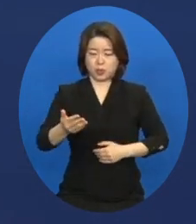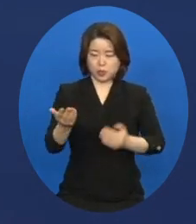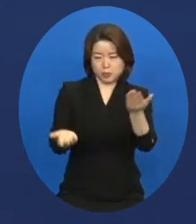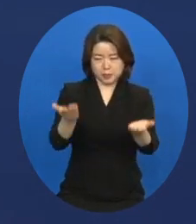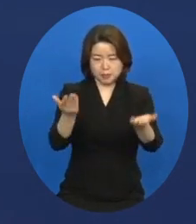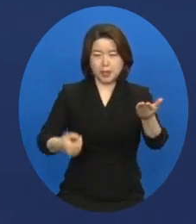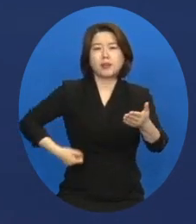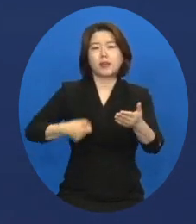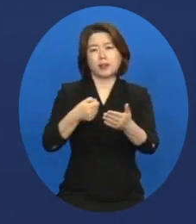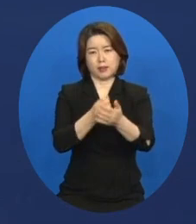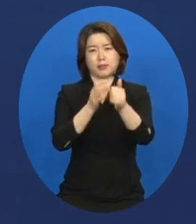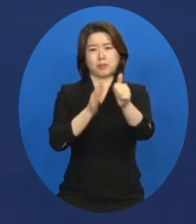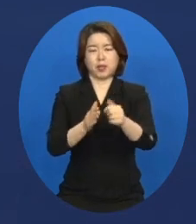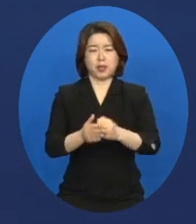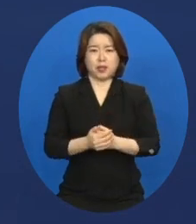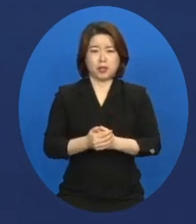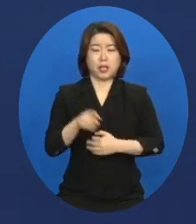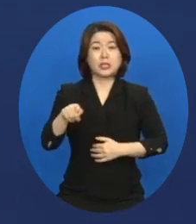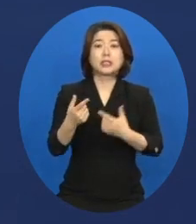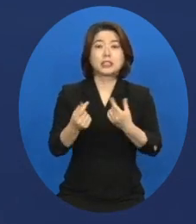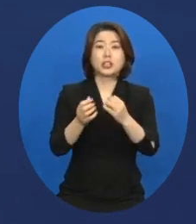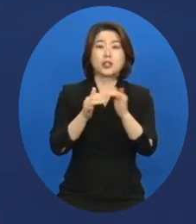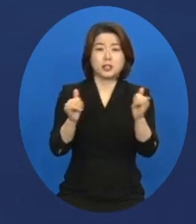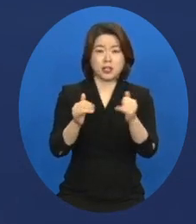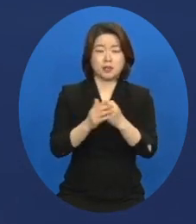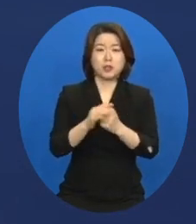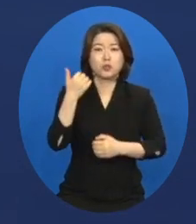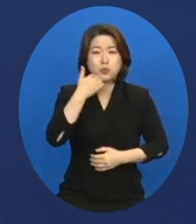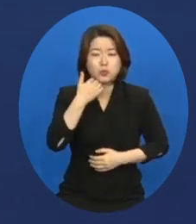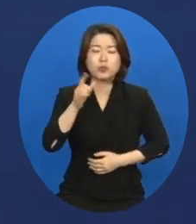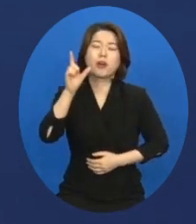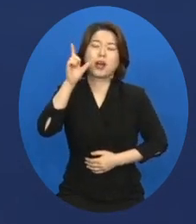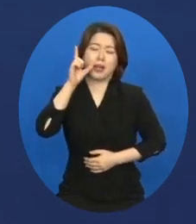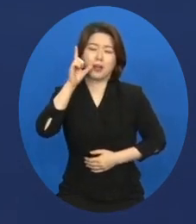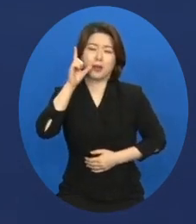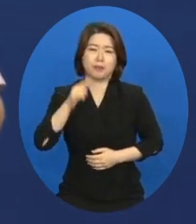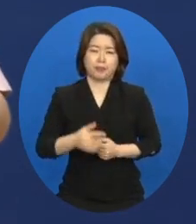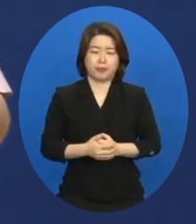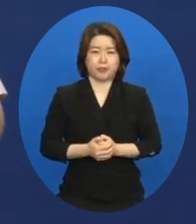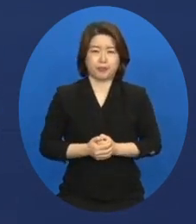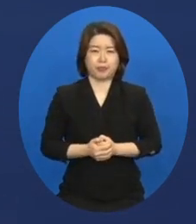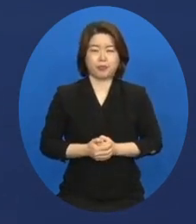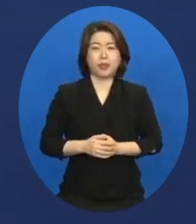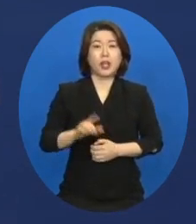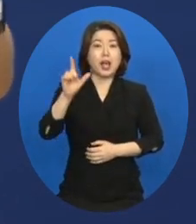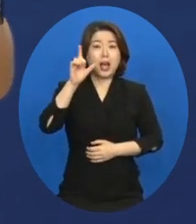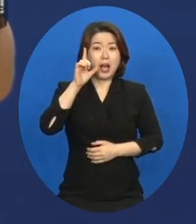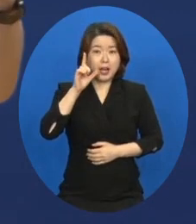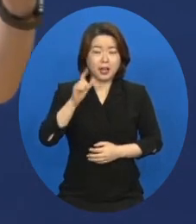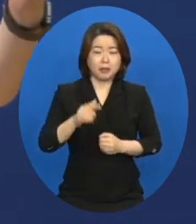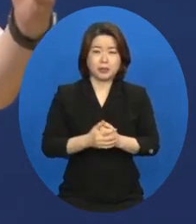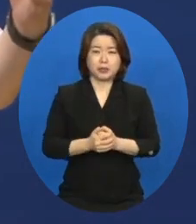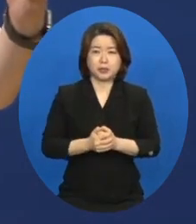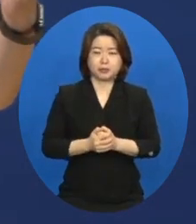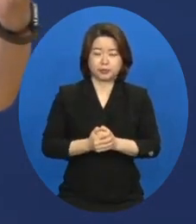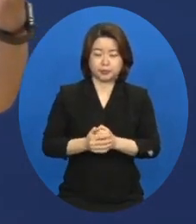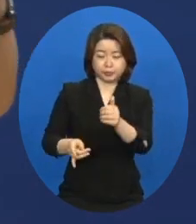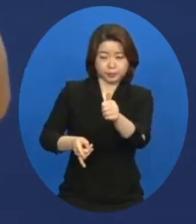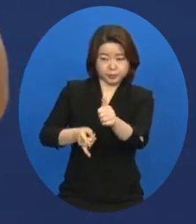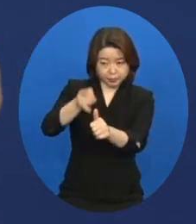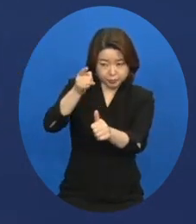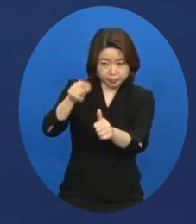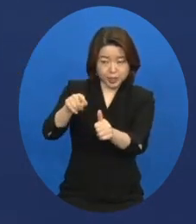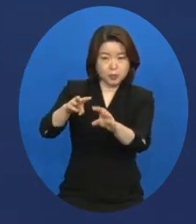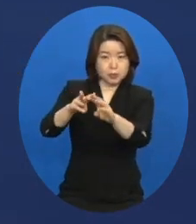판단해야 합니다. 그 사람이 갈렙이었습니다. 갈렙은 이미 헤브론 땅이